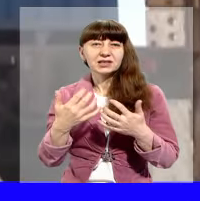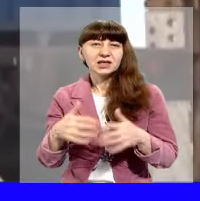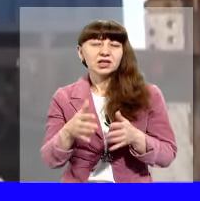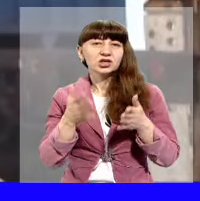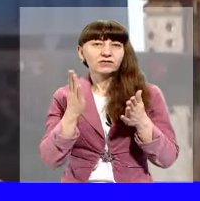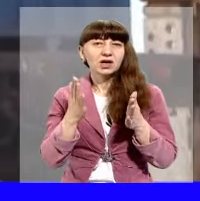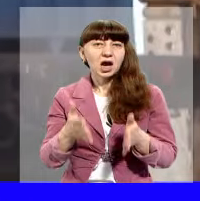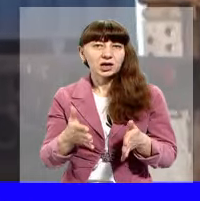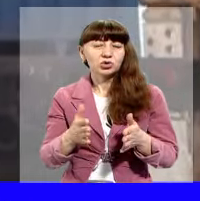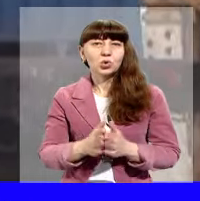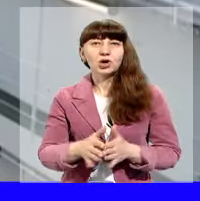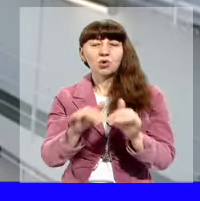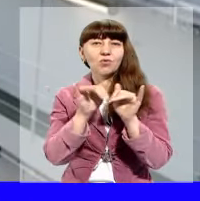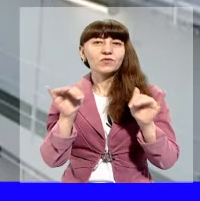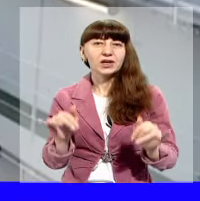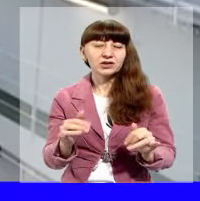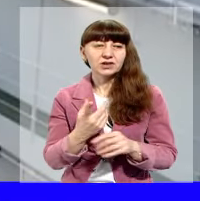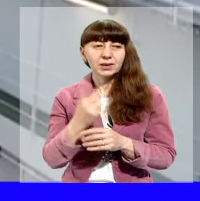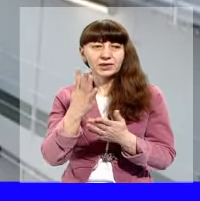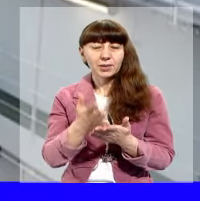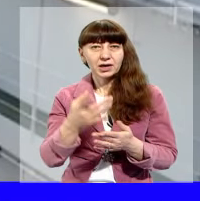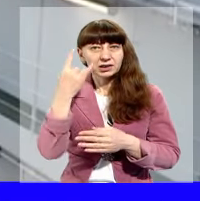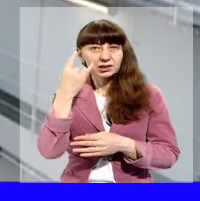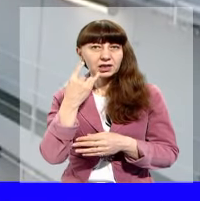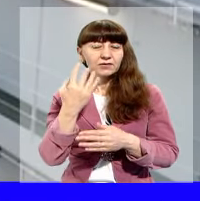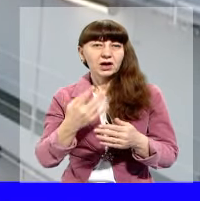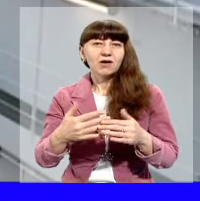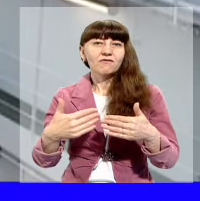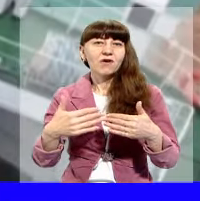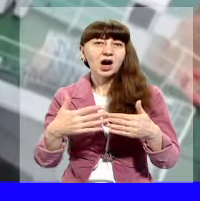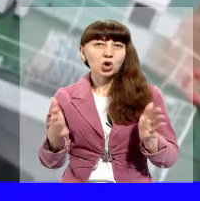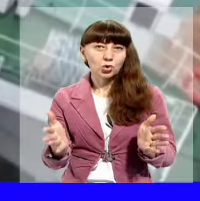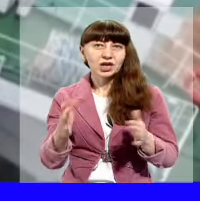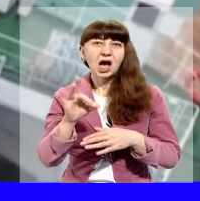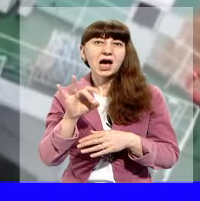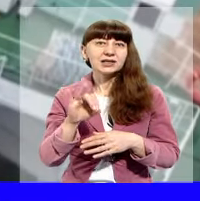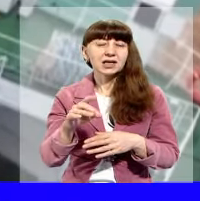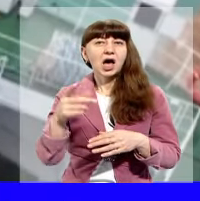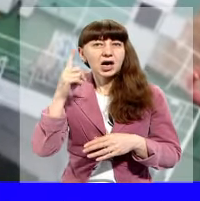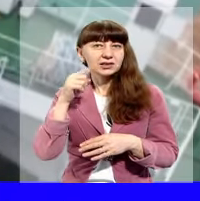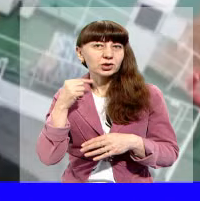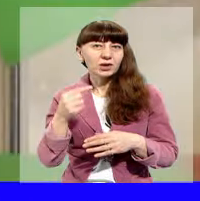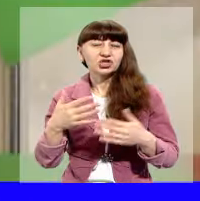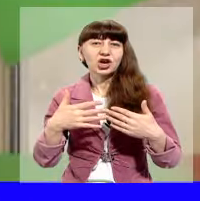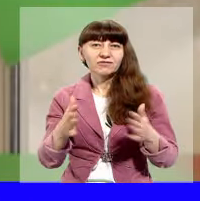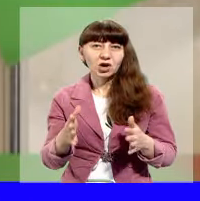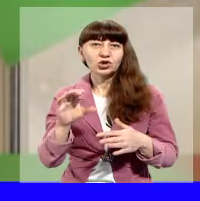шығаратын қақпа. Каспий көпір. Сондықтан көлік логистика саласын дамытуға тараптар ерекше ден қойып отыр.